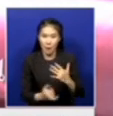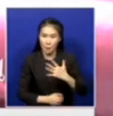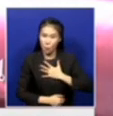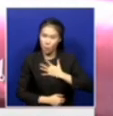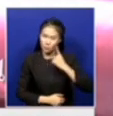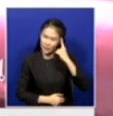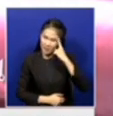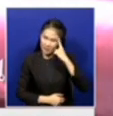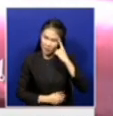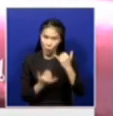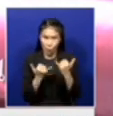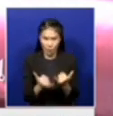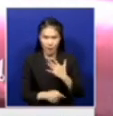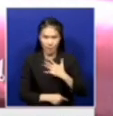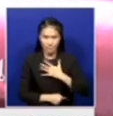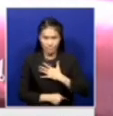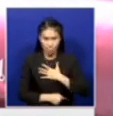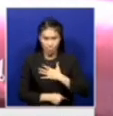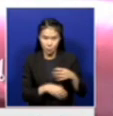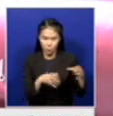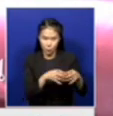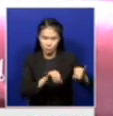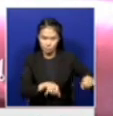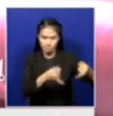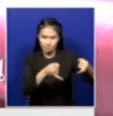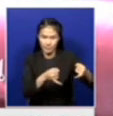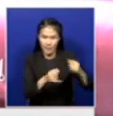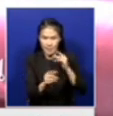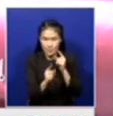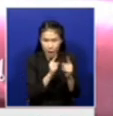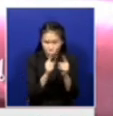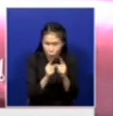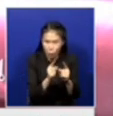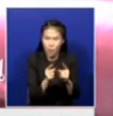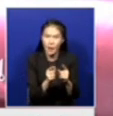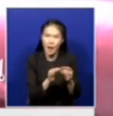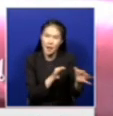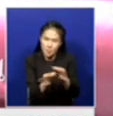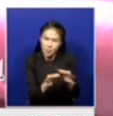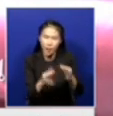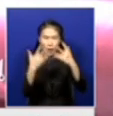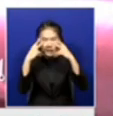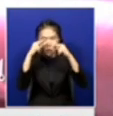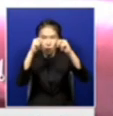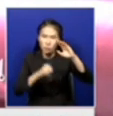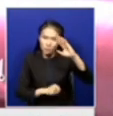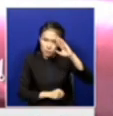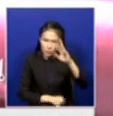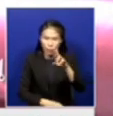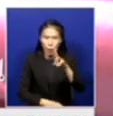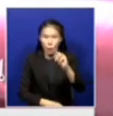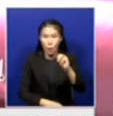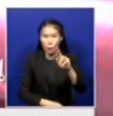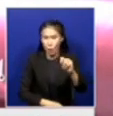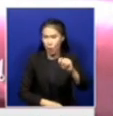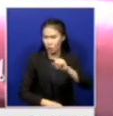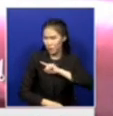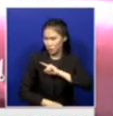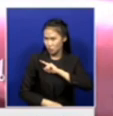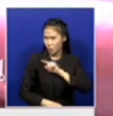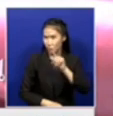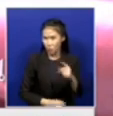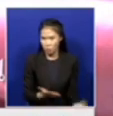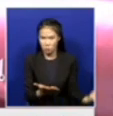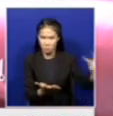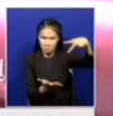อภิปรายของฝ่ายการในครั้งนี้เนี่ยนะครับท่านนายกรวมไปถึงท่านรัฐมนตรีที่รับผิดชอบท่านจะต้องลุกขึ้นอย่างกล้าแล้วก็